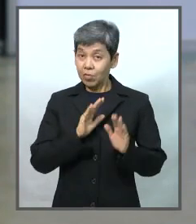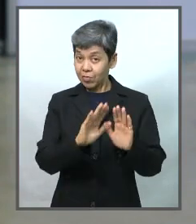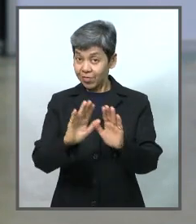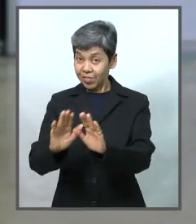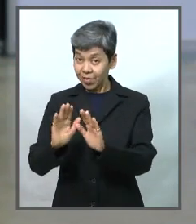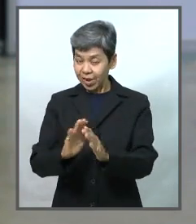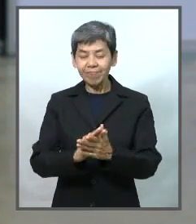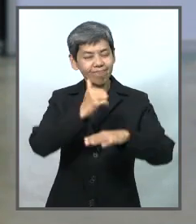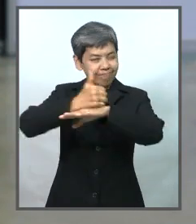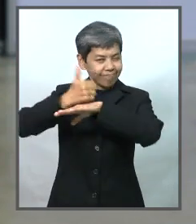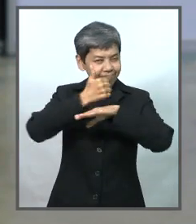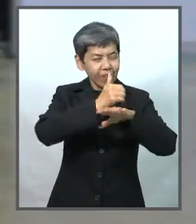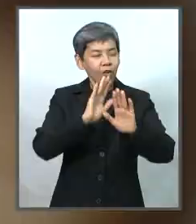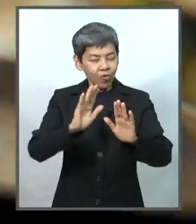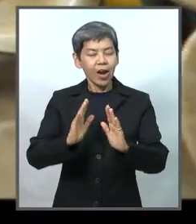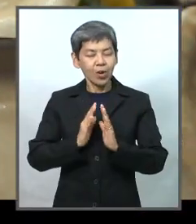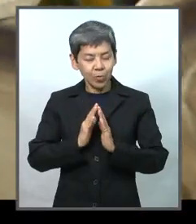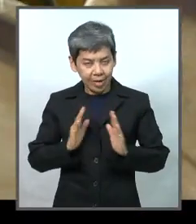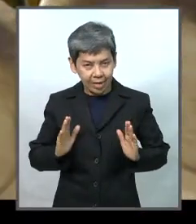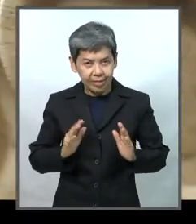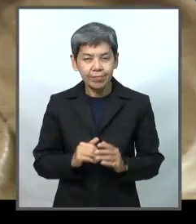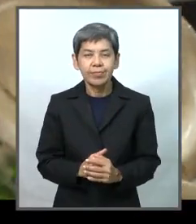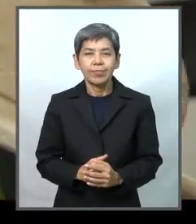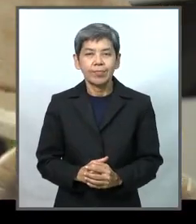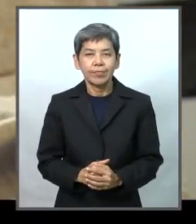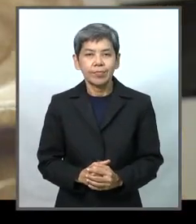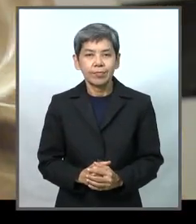ยนะคะผู้หลักผู้ใหญ่ทั้งหลายค่ะขอบคุณค่ะ